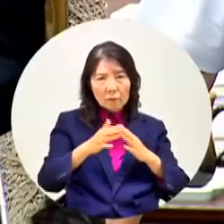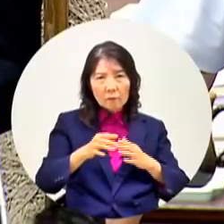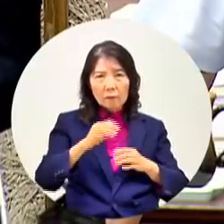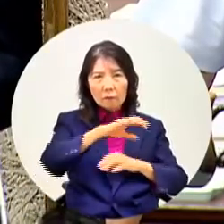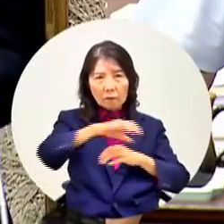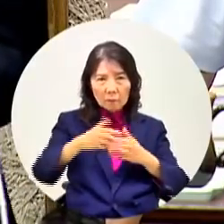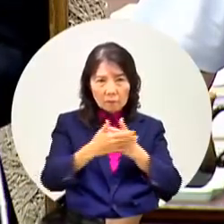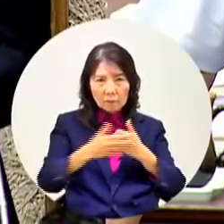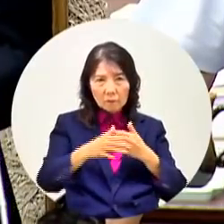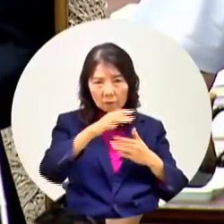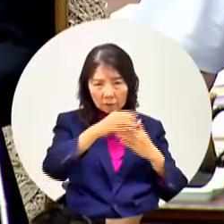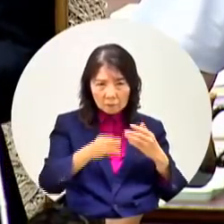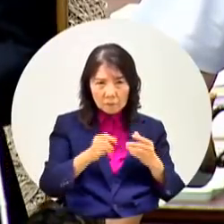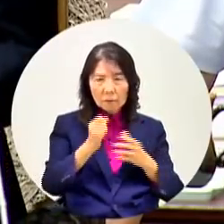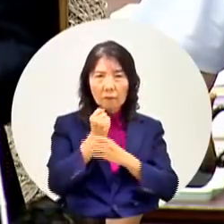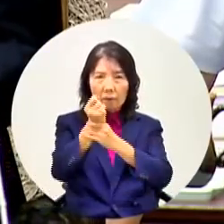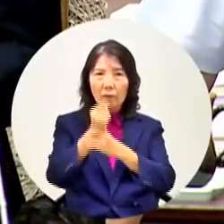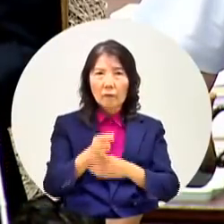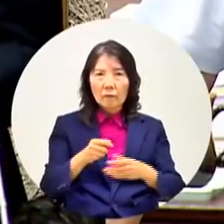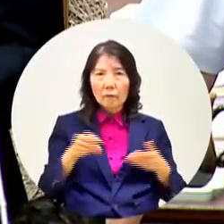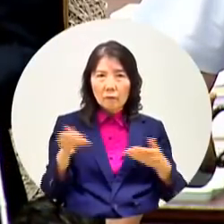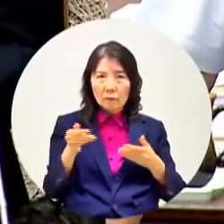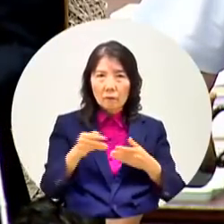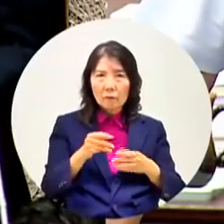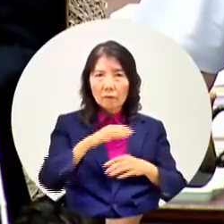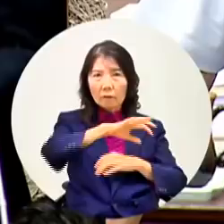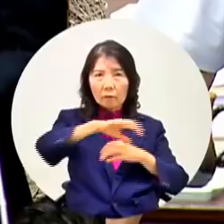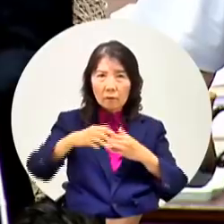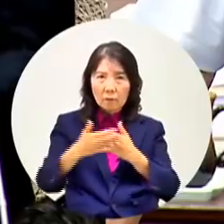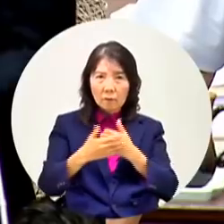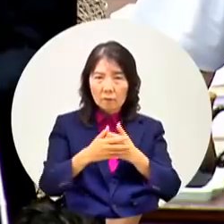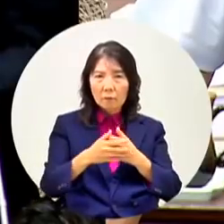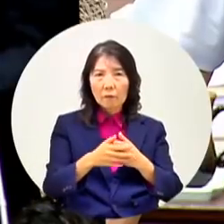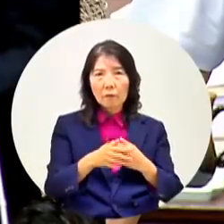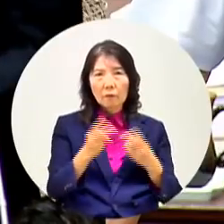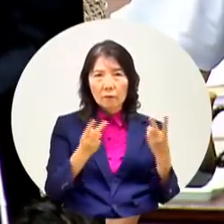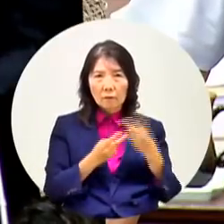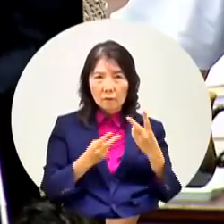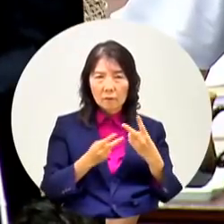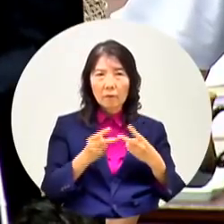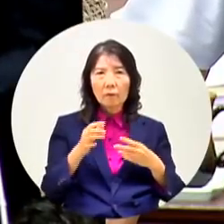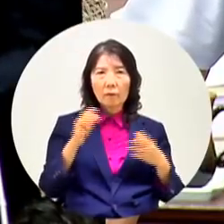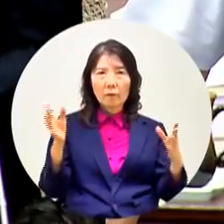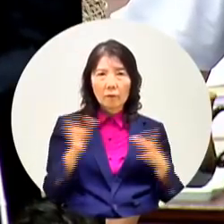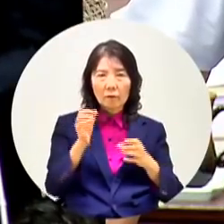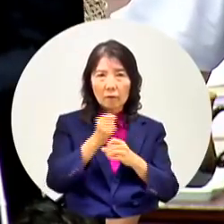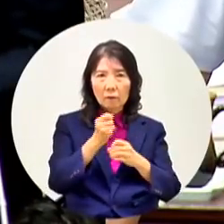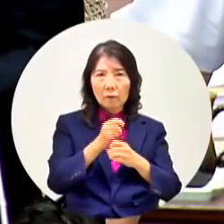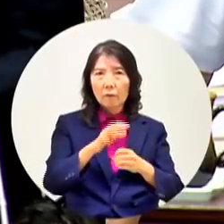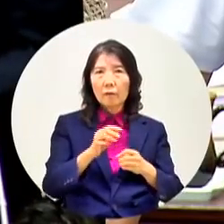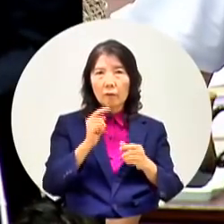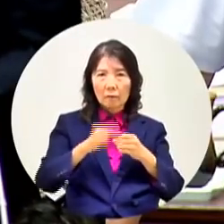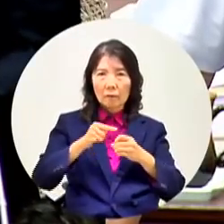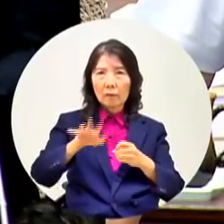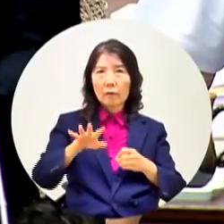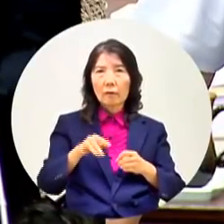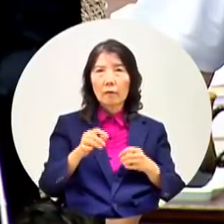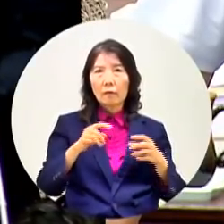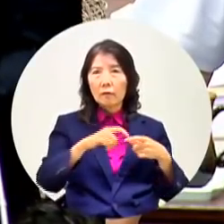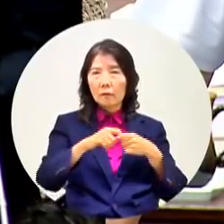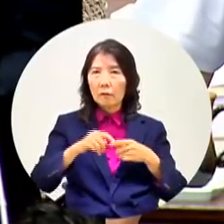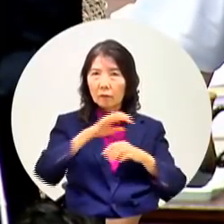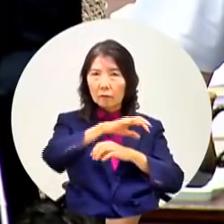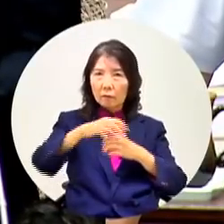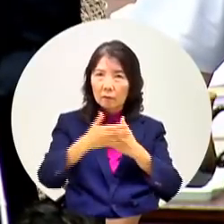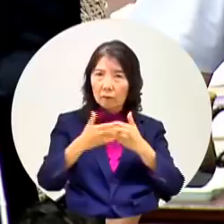持，我们会用工程跟环保的手段来一起来达成这个目的。 啊，可以来结合我们环保局怎样来去把